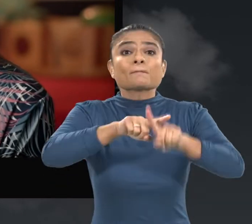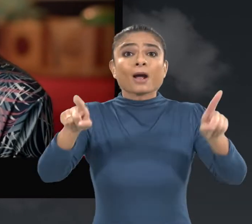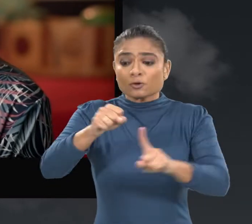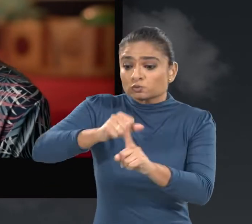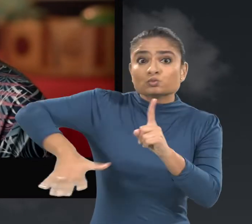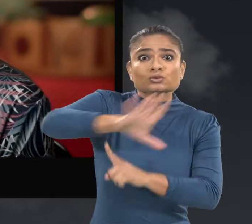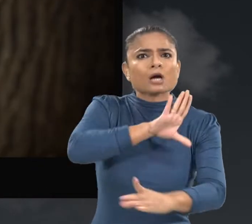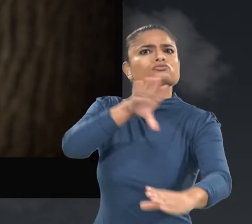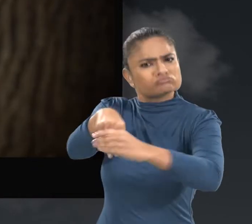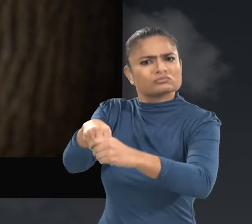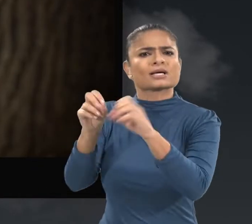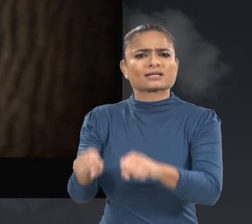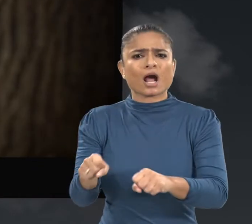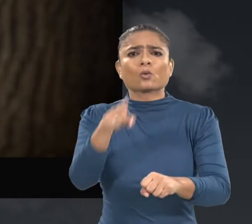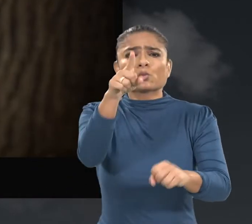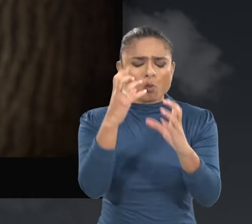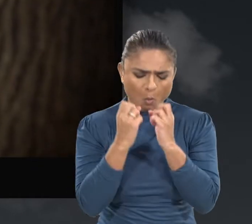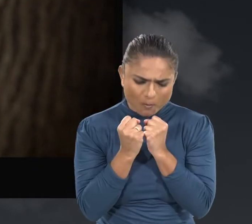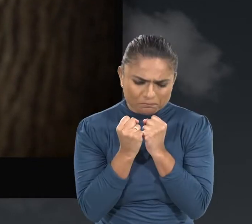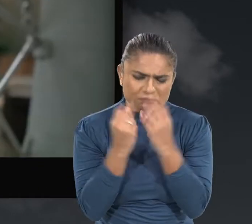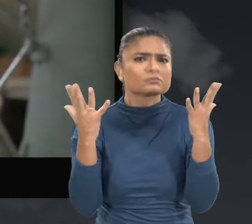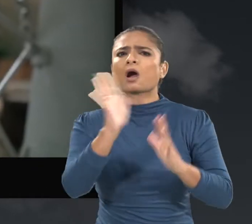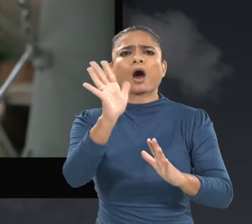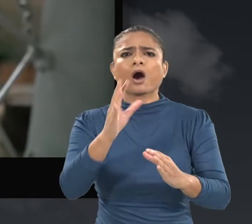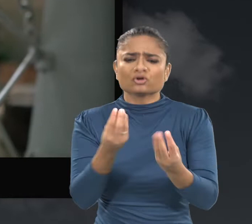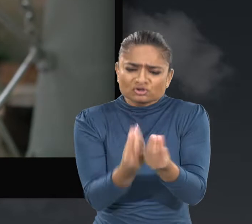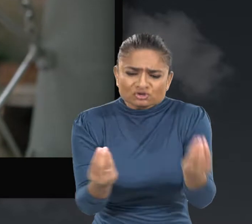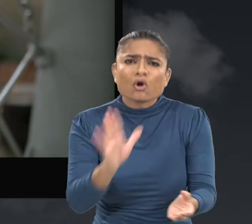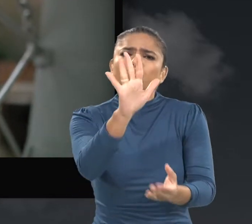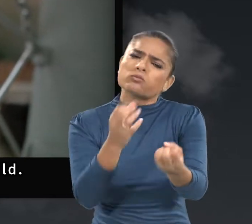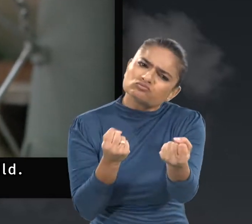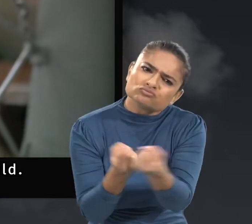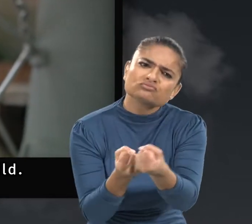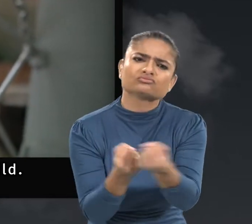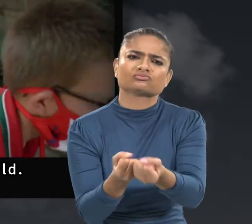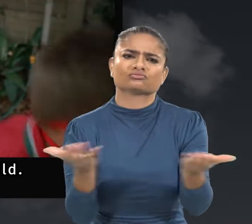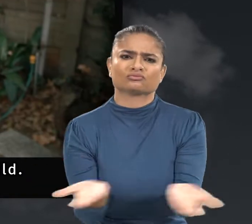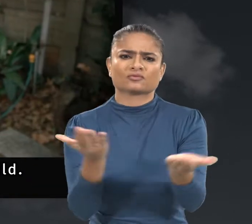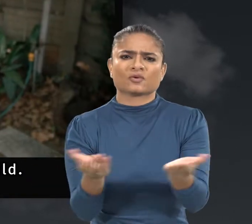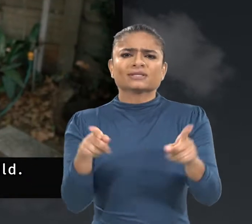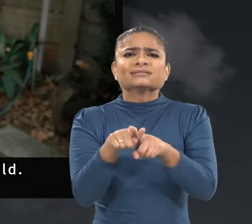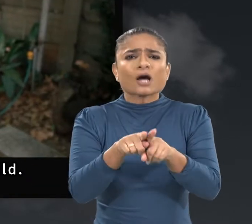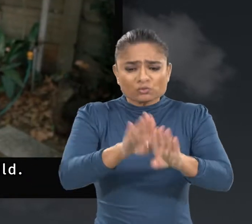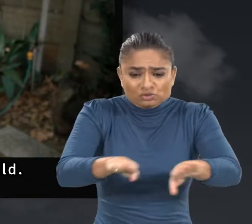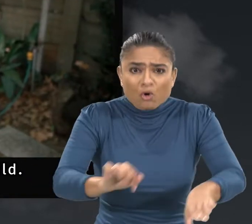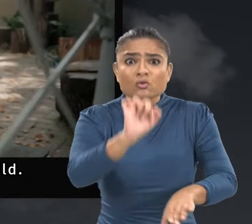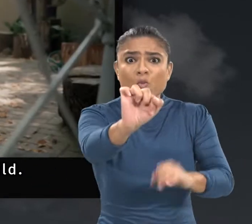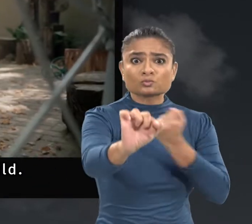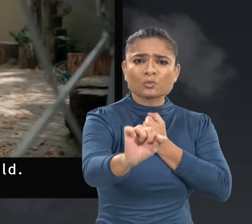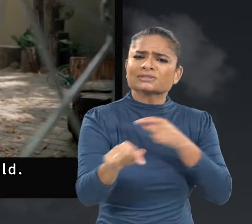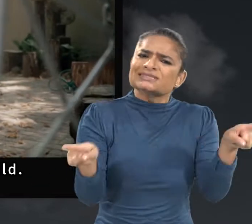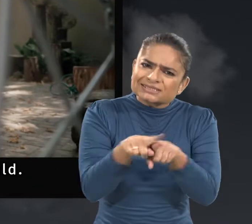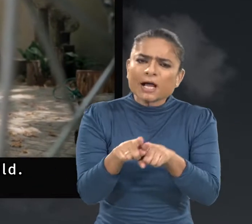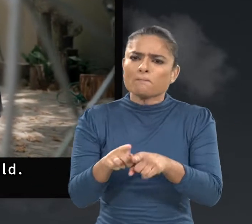en verkeerd is. Moenie moed opgee nie. Help jou kind en hanteer hom soos enige